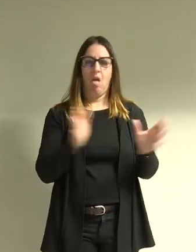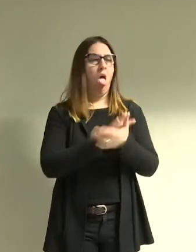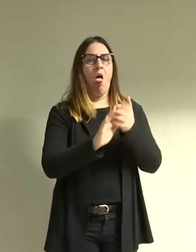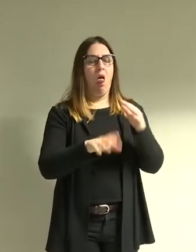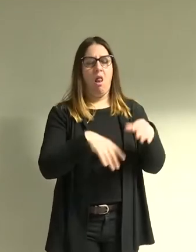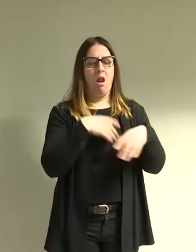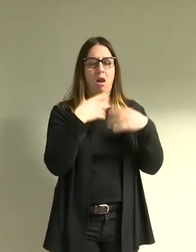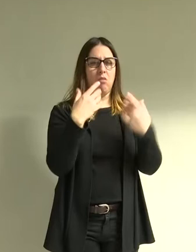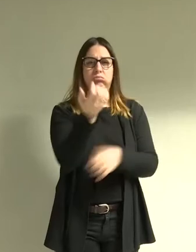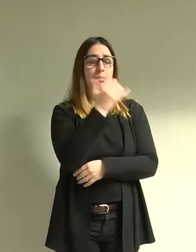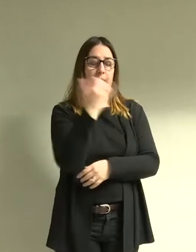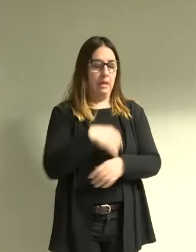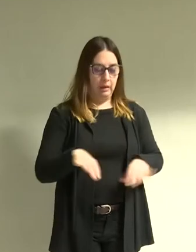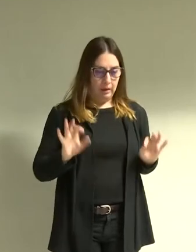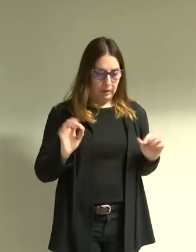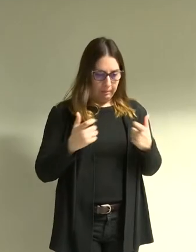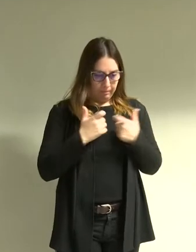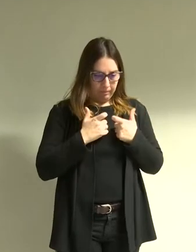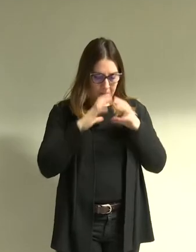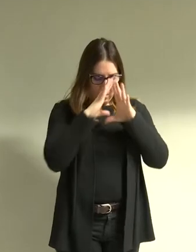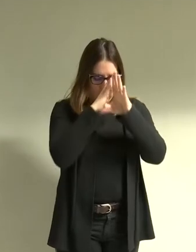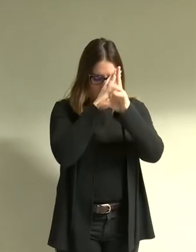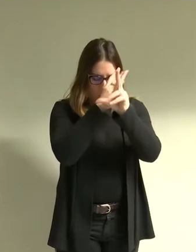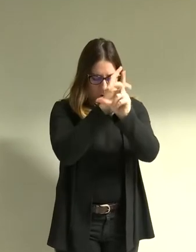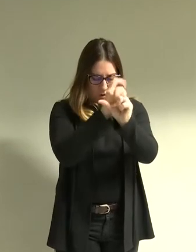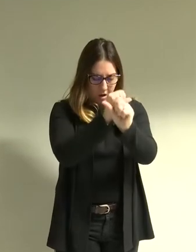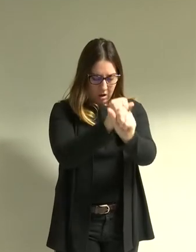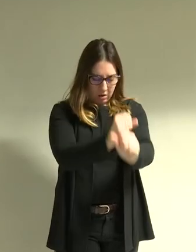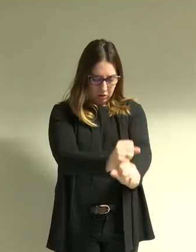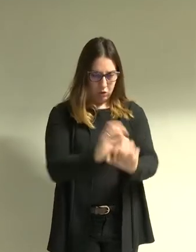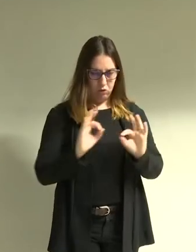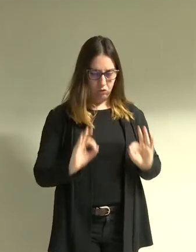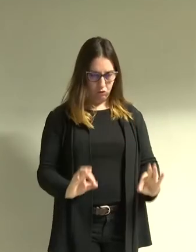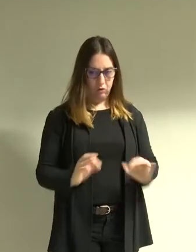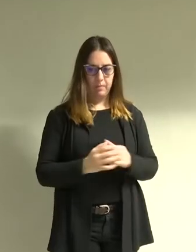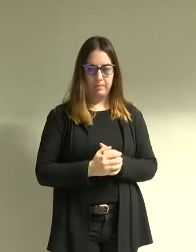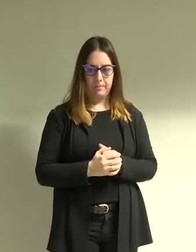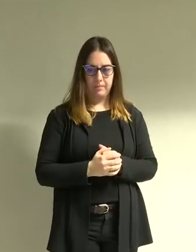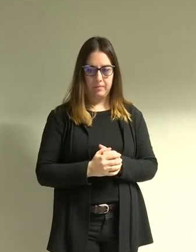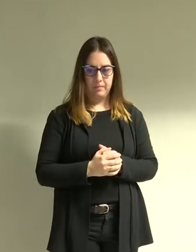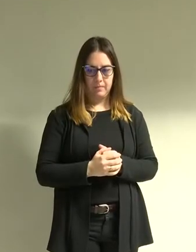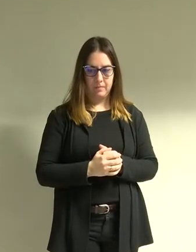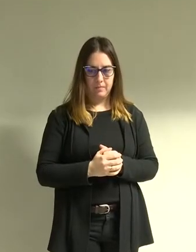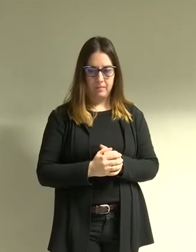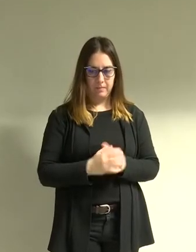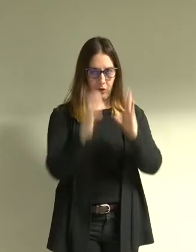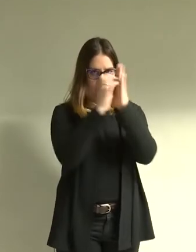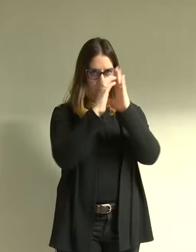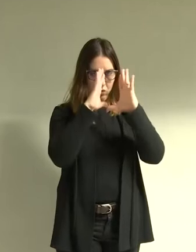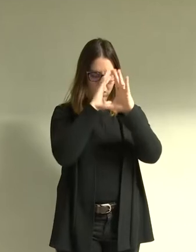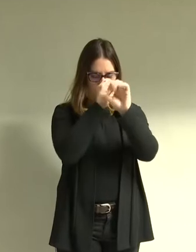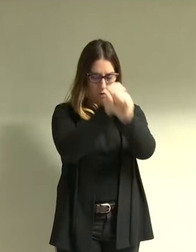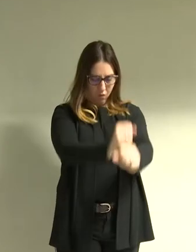gelée rester focus sur je vais rester focus sur ma délibération en